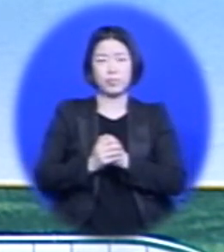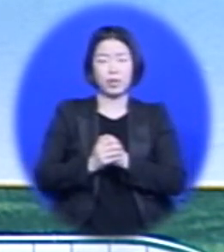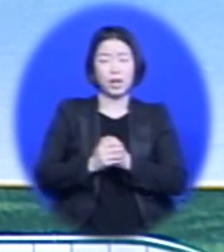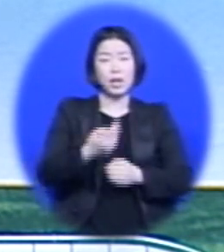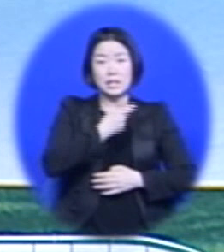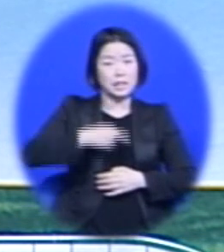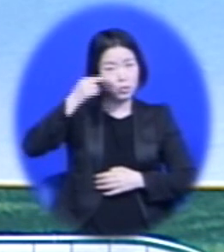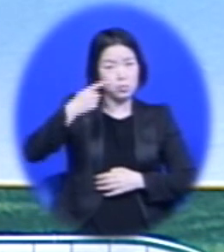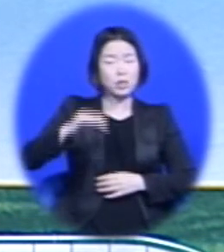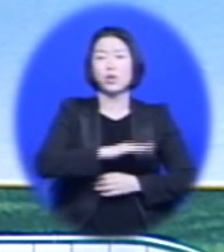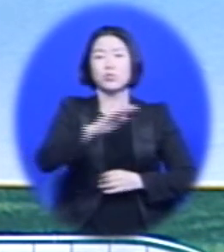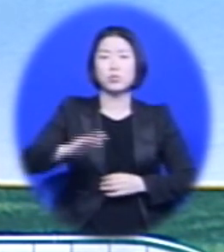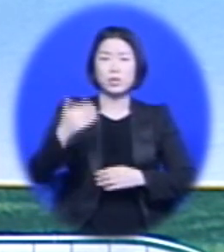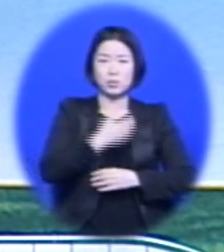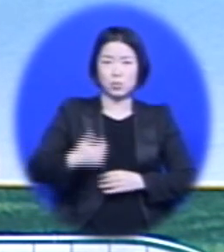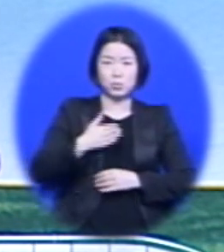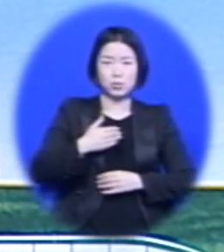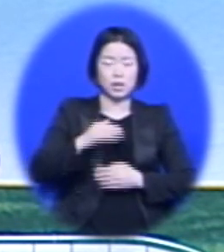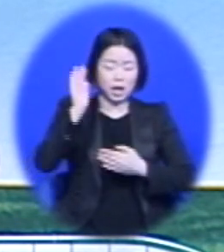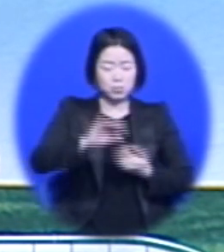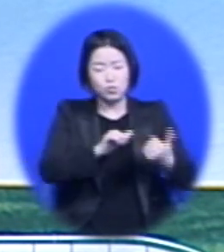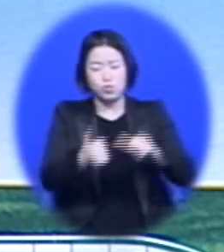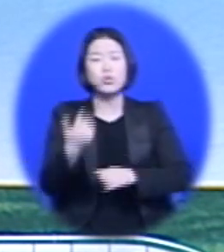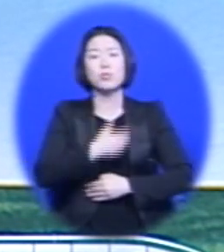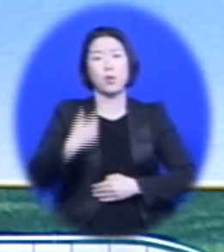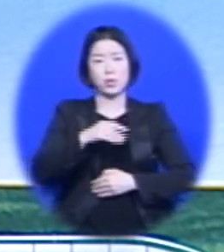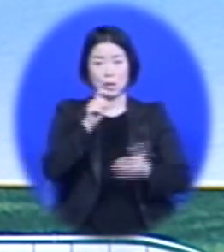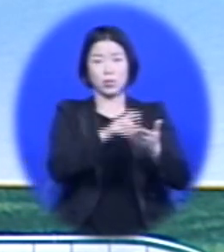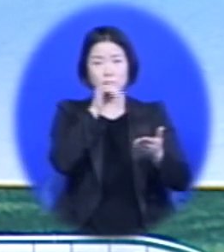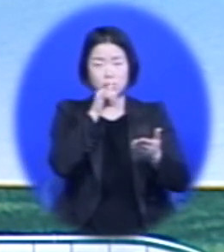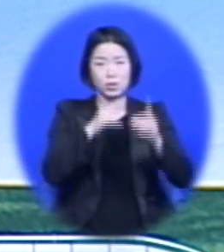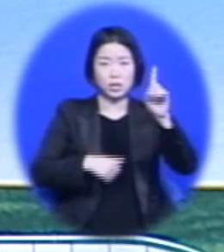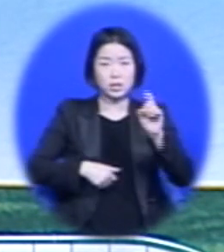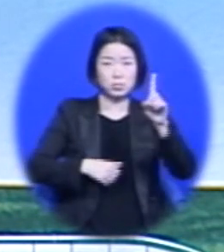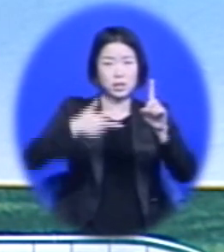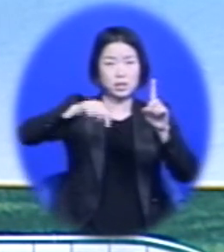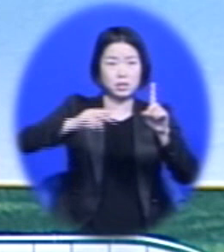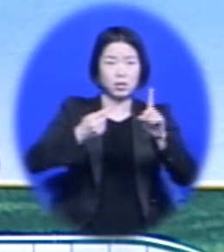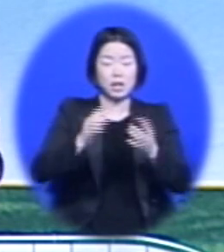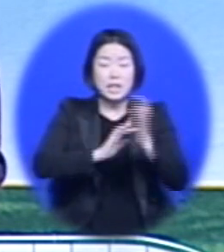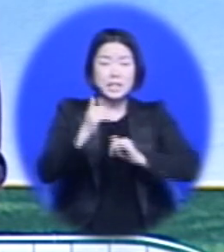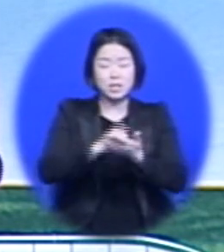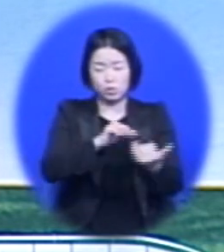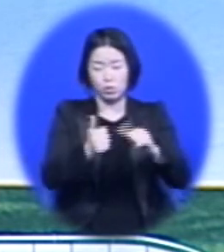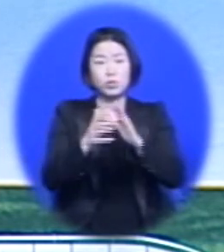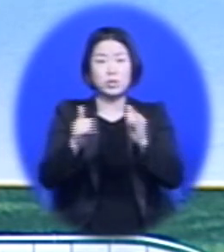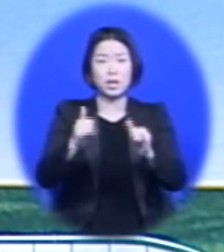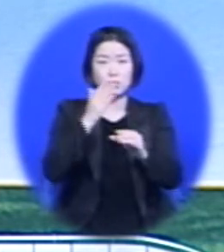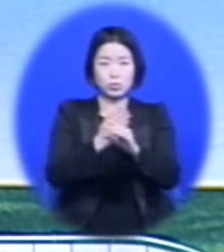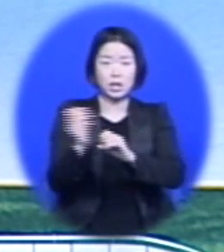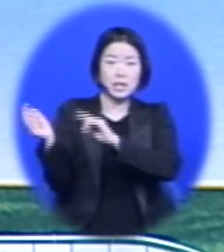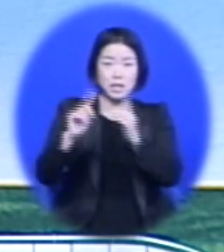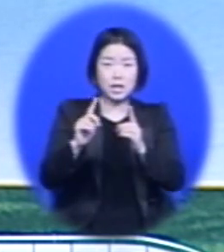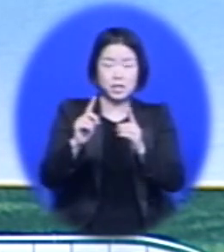사도 바울은 우리 몸을 죽을 몸이라고 했습니다. 11절에 예수를 죽은 사람들 가운데서 살리신